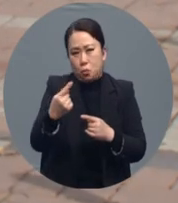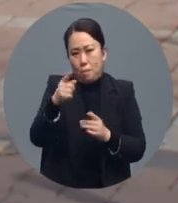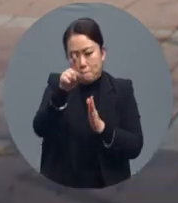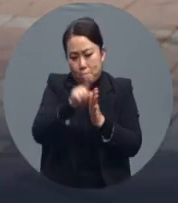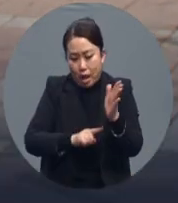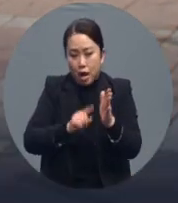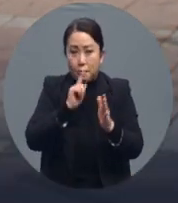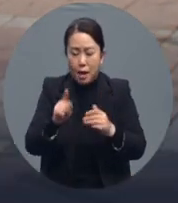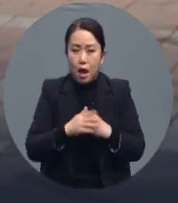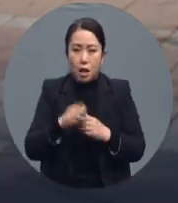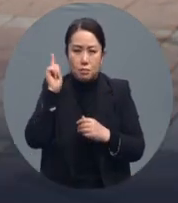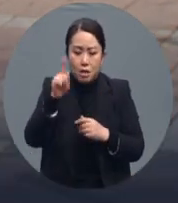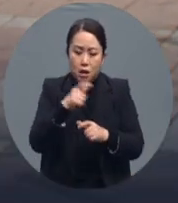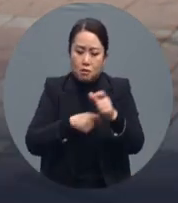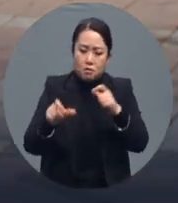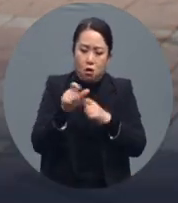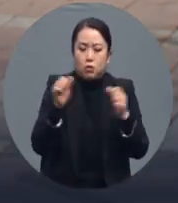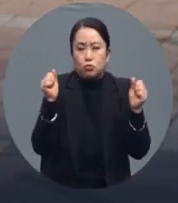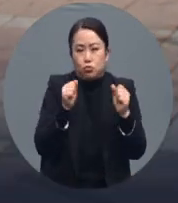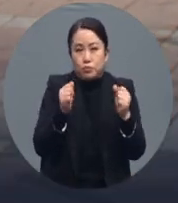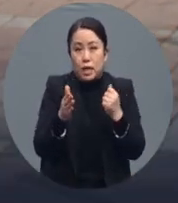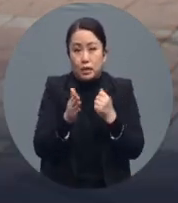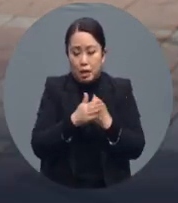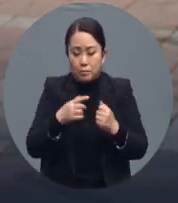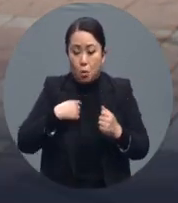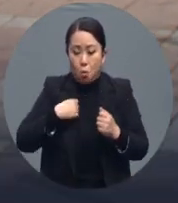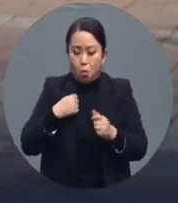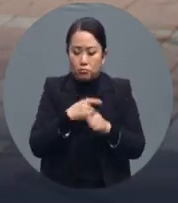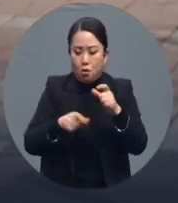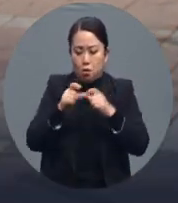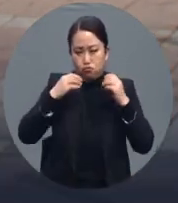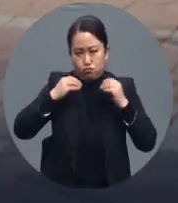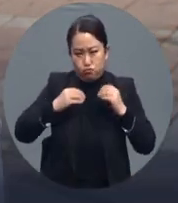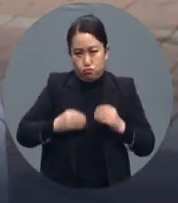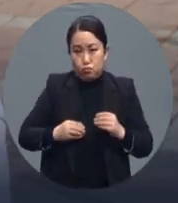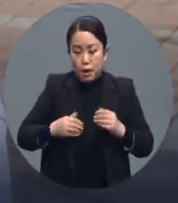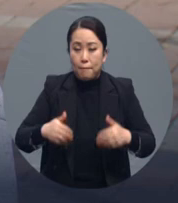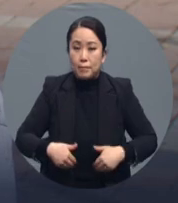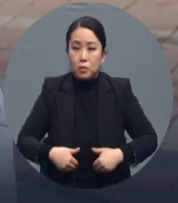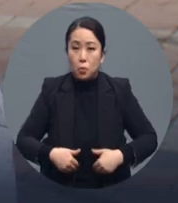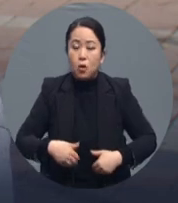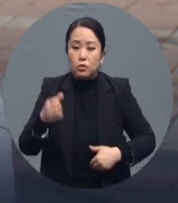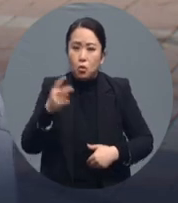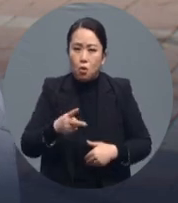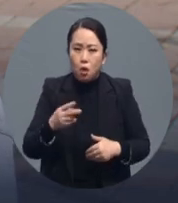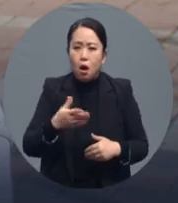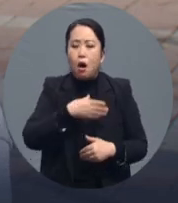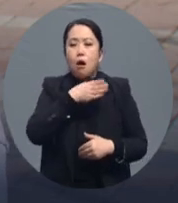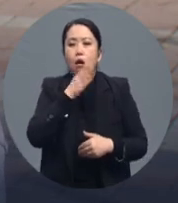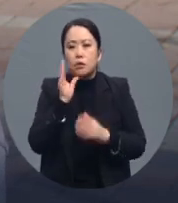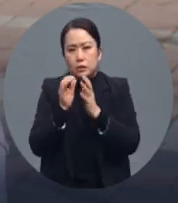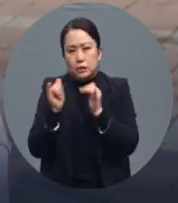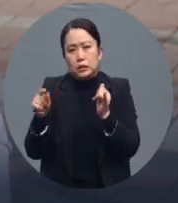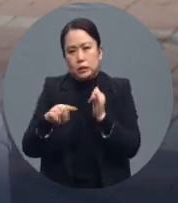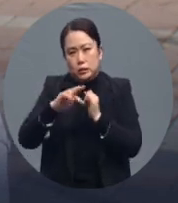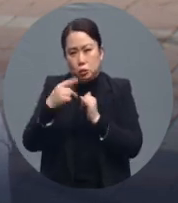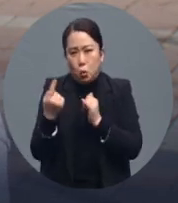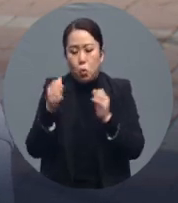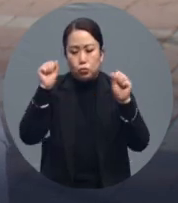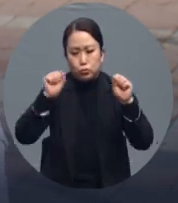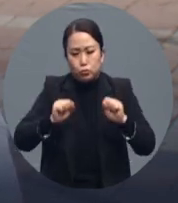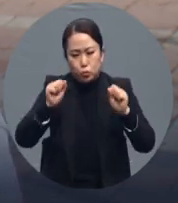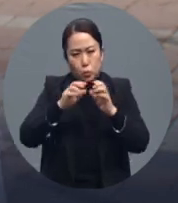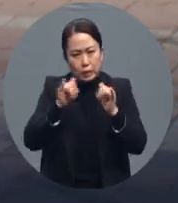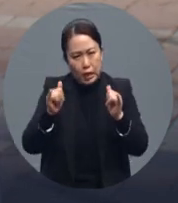또 더 춥다고 하니까 아무래도 옷을 좀 따시게 입어야 되겠죠. 근데 이제 어르신들도 이제 좀